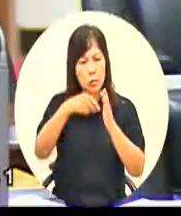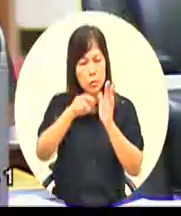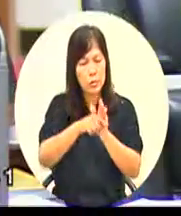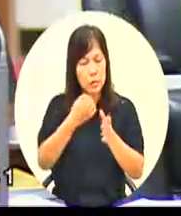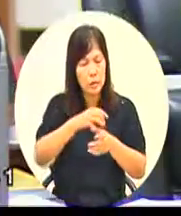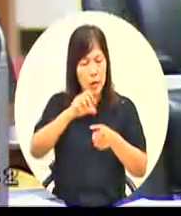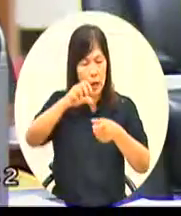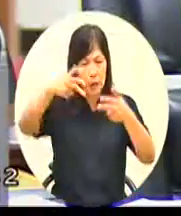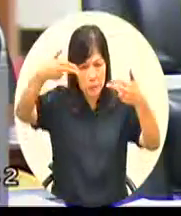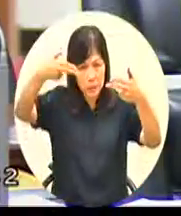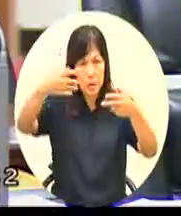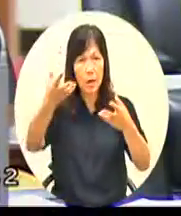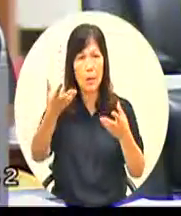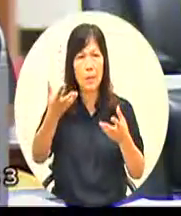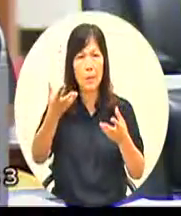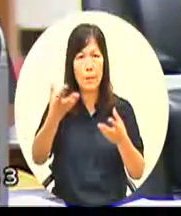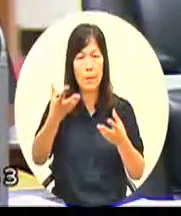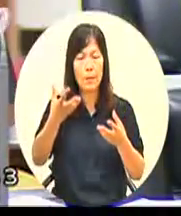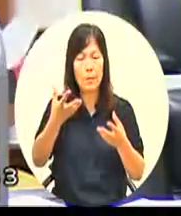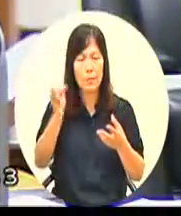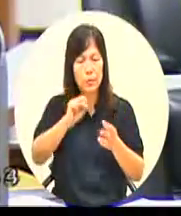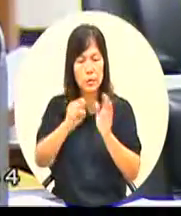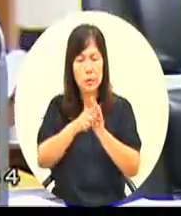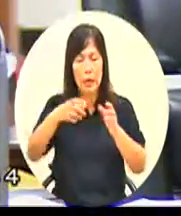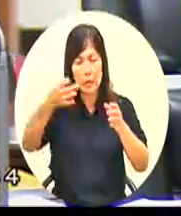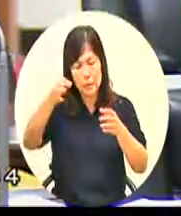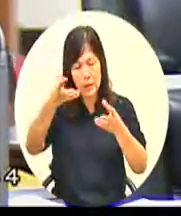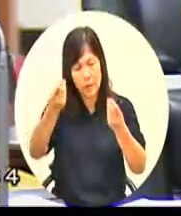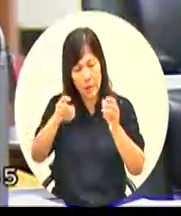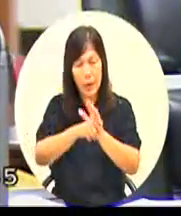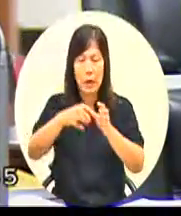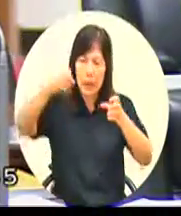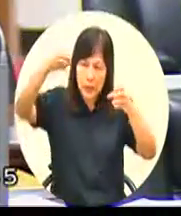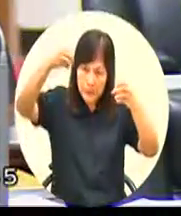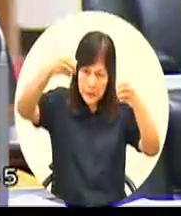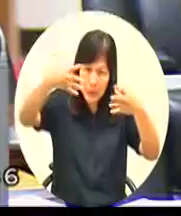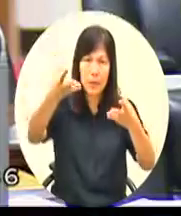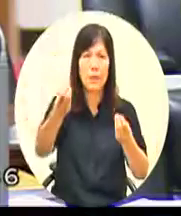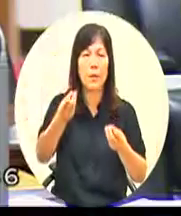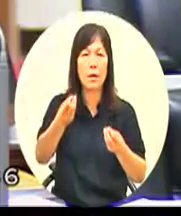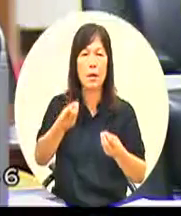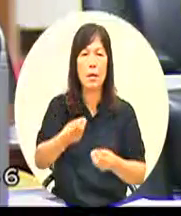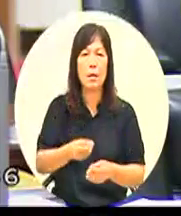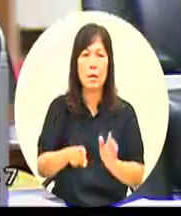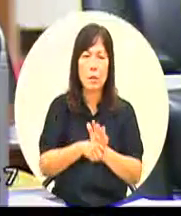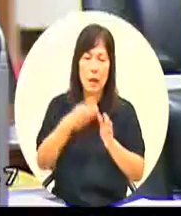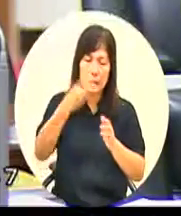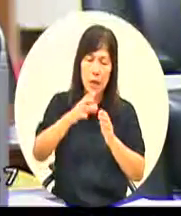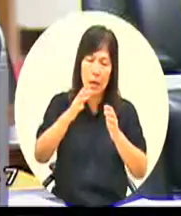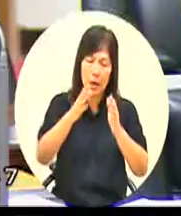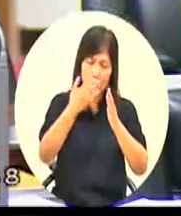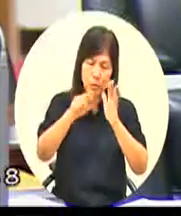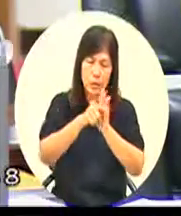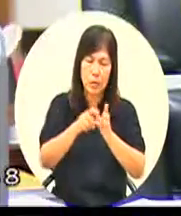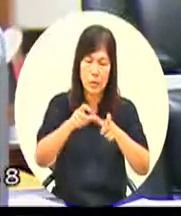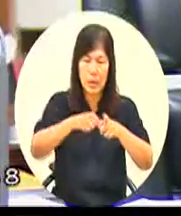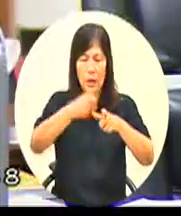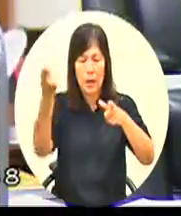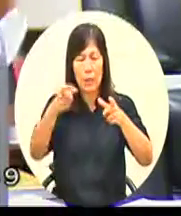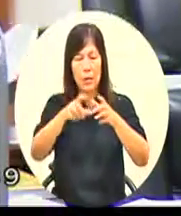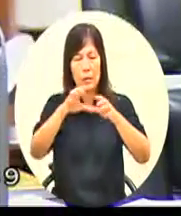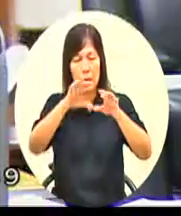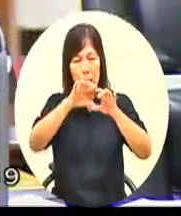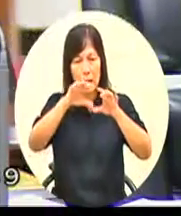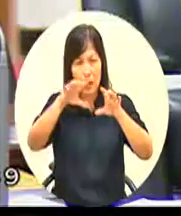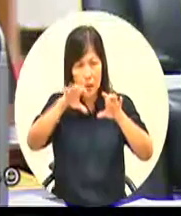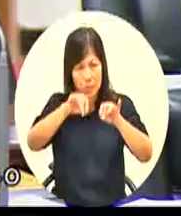设监视器，因为没有钱嘛，哈，啊，连基本的照明也没有。学校又属于一个开放空间，大家都喜欢到我们